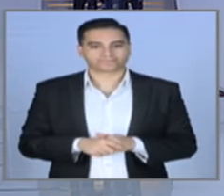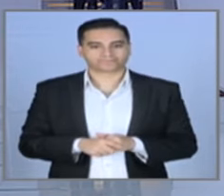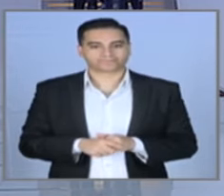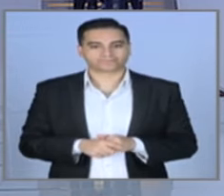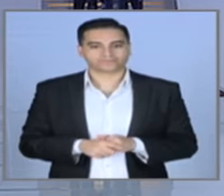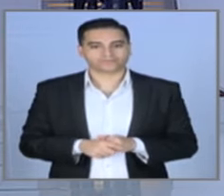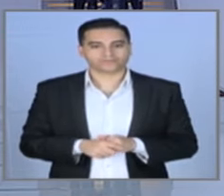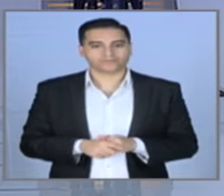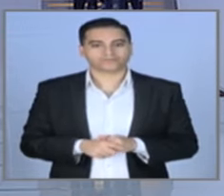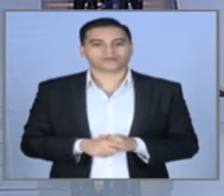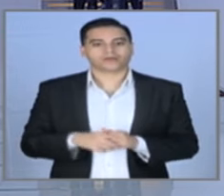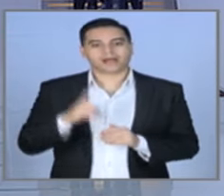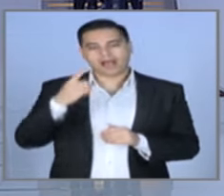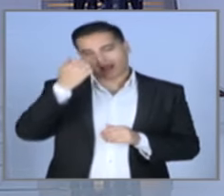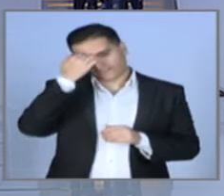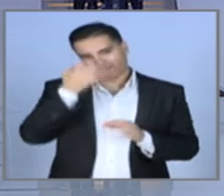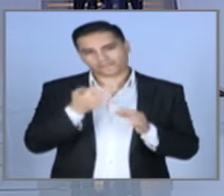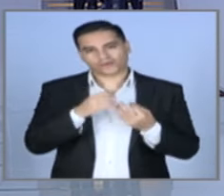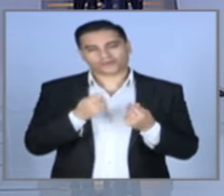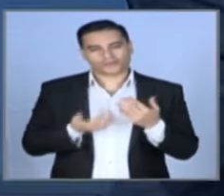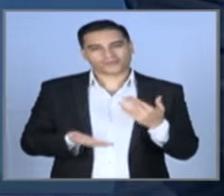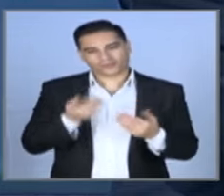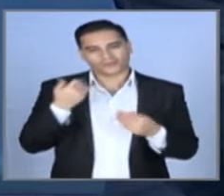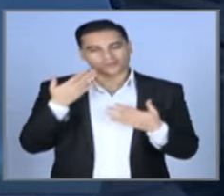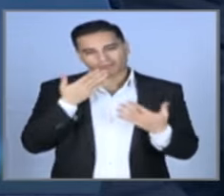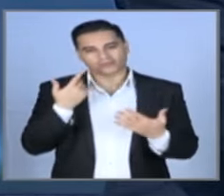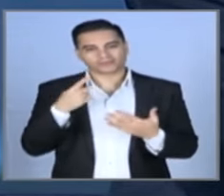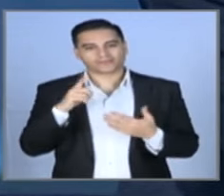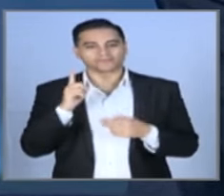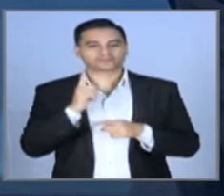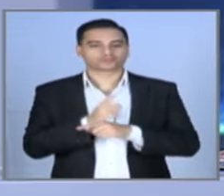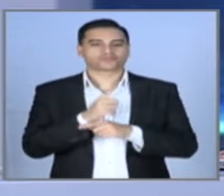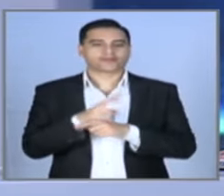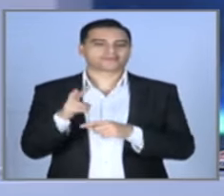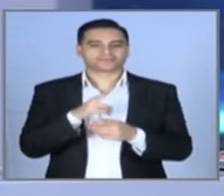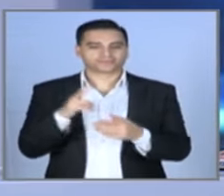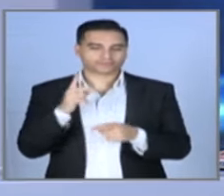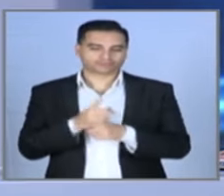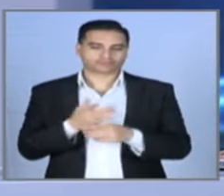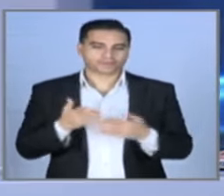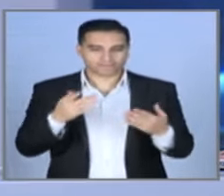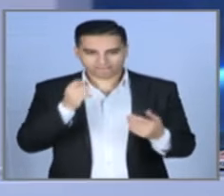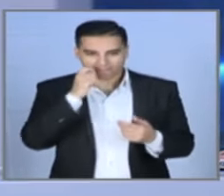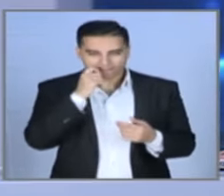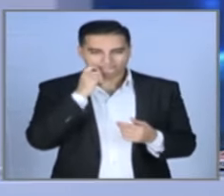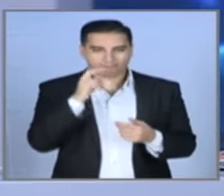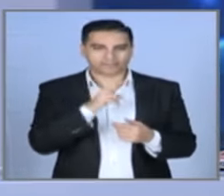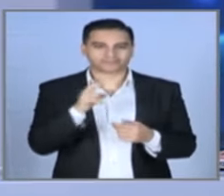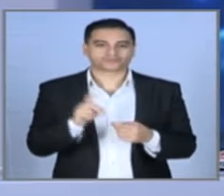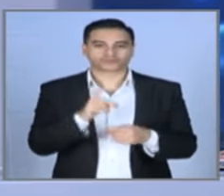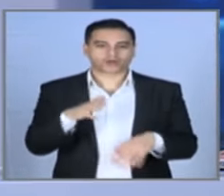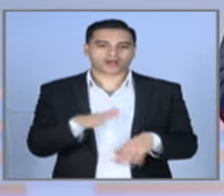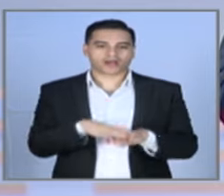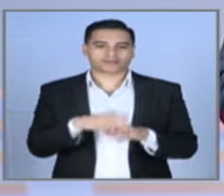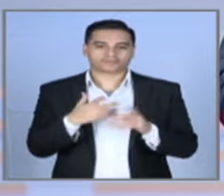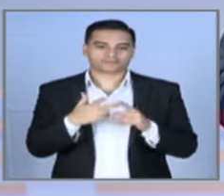السؤال الثاني الأساتذة. الأساتذة أستاذ السيد وأستاذ محمد. السؤال اللي